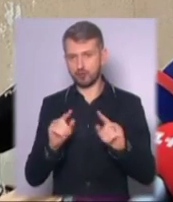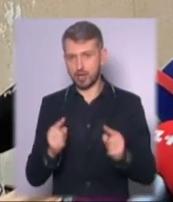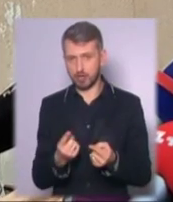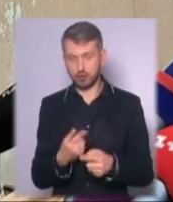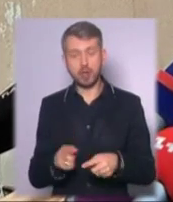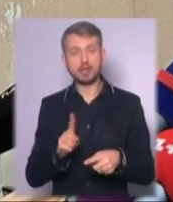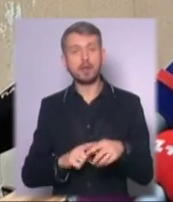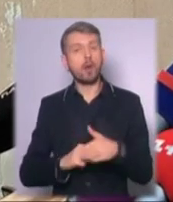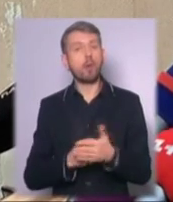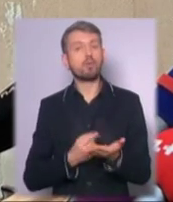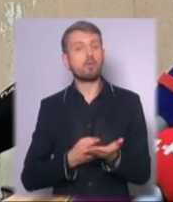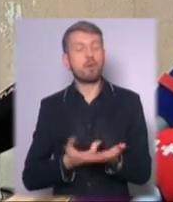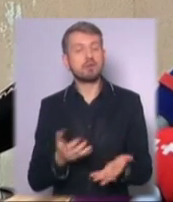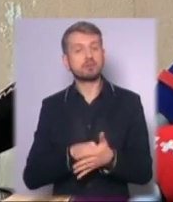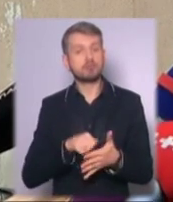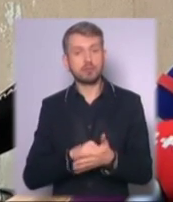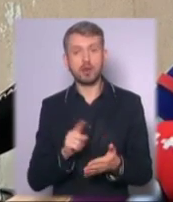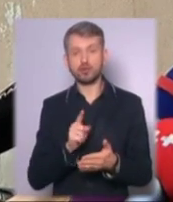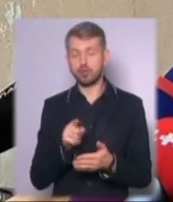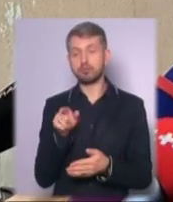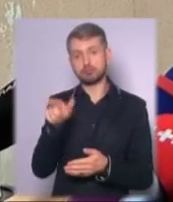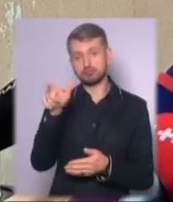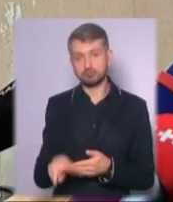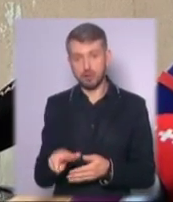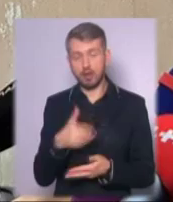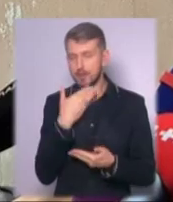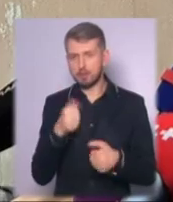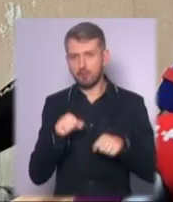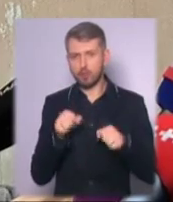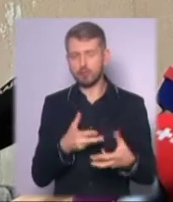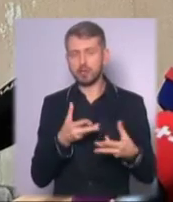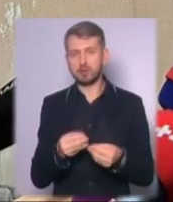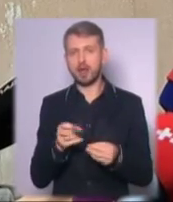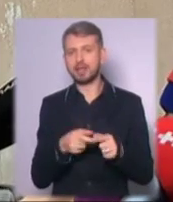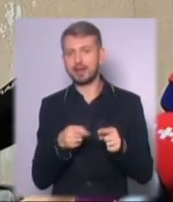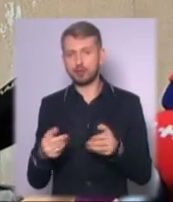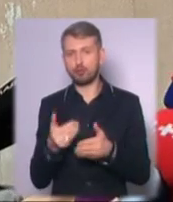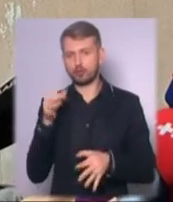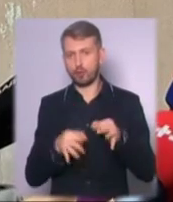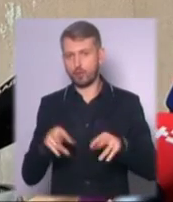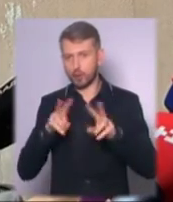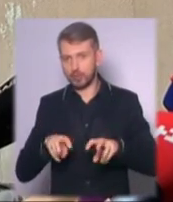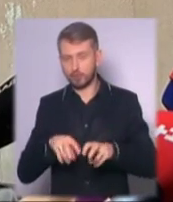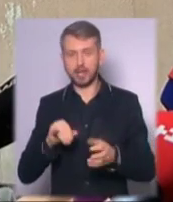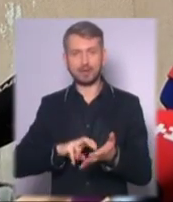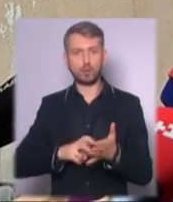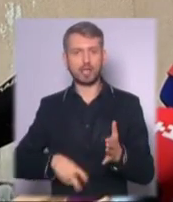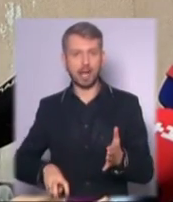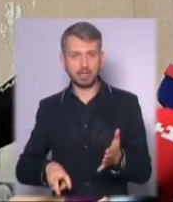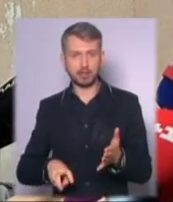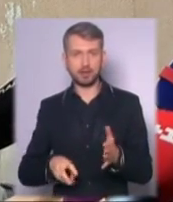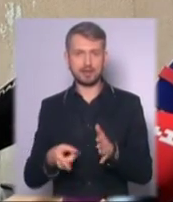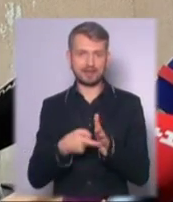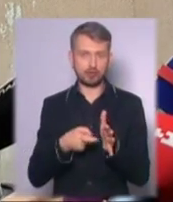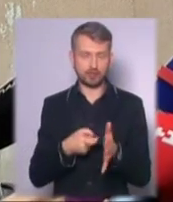обумовлений тим, щоб підозрюваний не мав можливості впливати на хід досудового розслідування та уникати